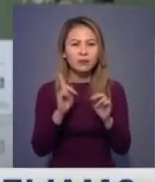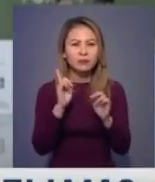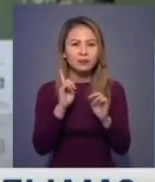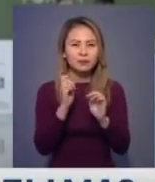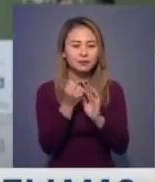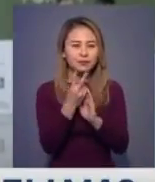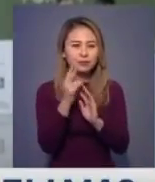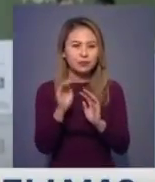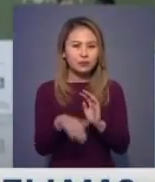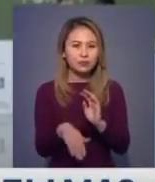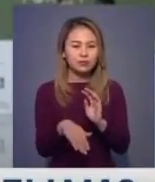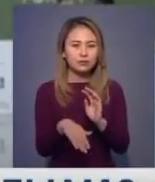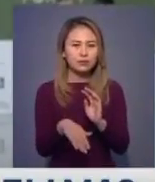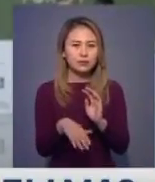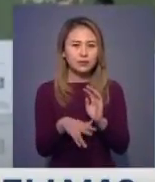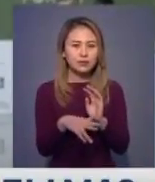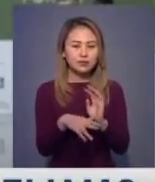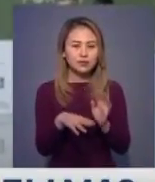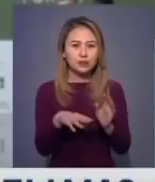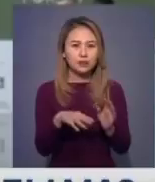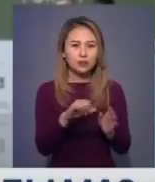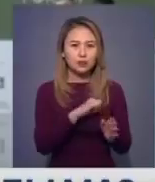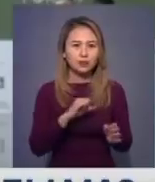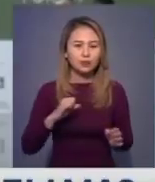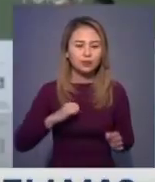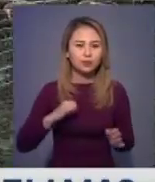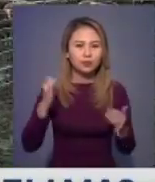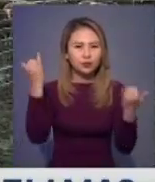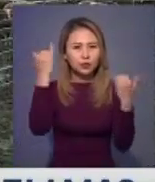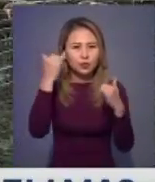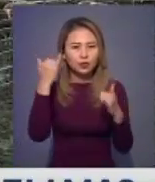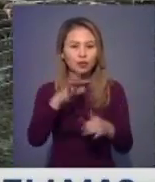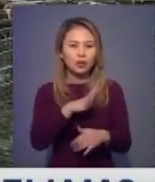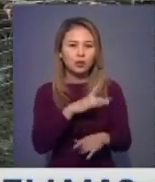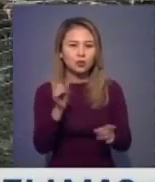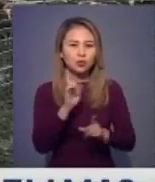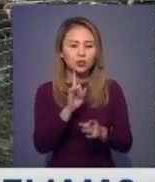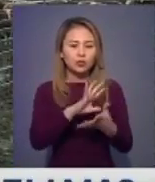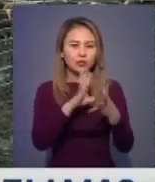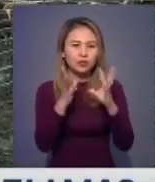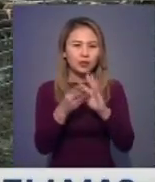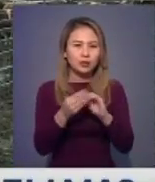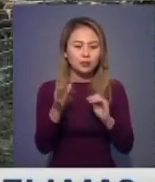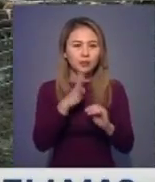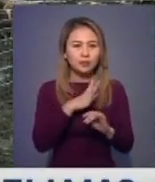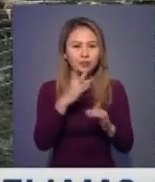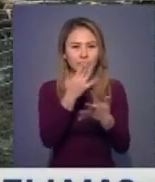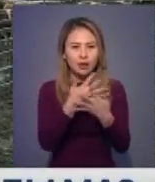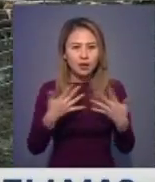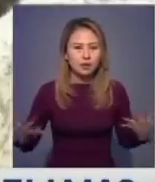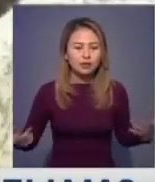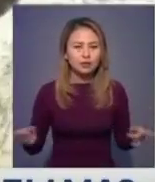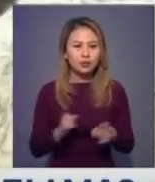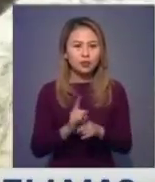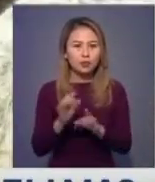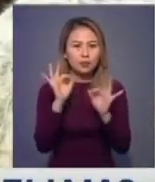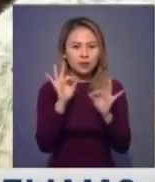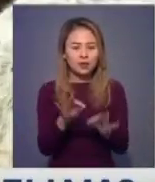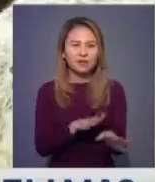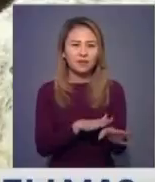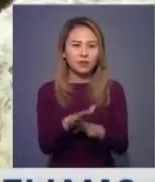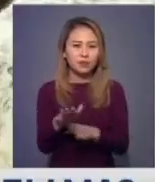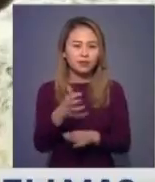2018-де де 100% өзіміздің елдің бұқашықтары тола. Хош дейік, мал басы мыңғырсын, енді оны игеріп, пайдасын